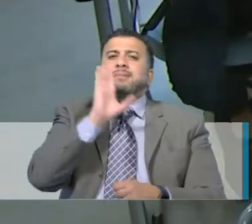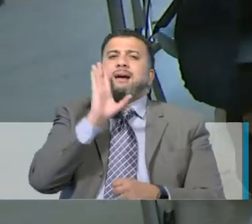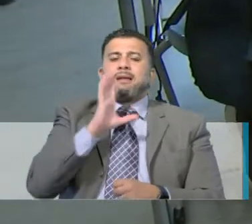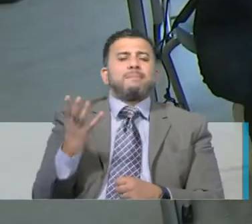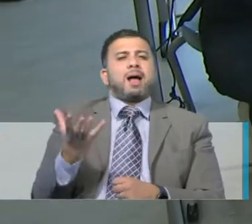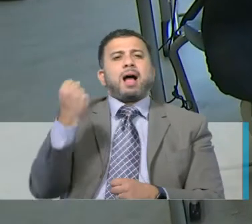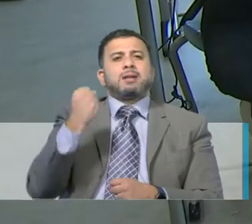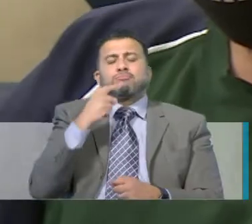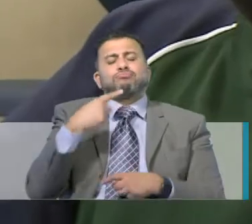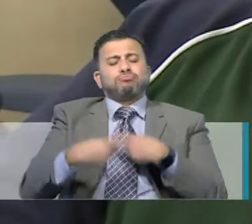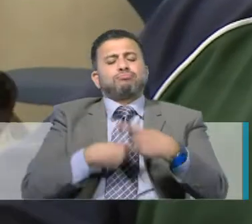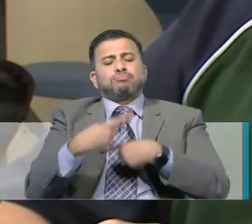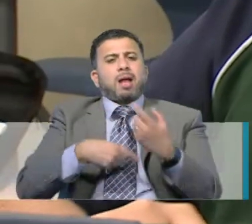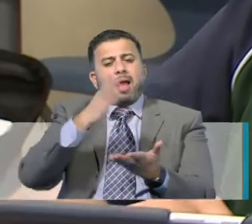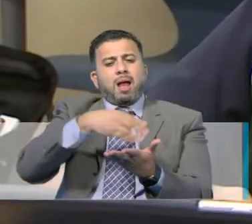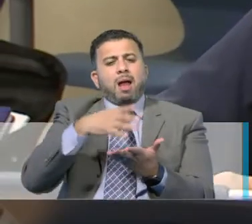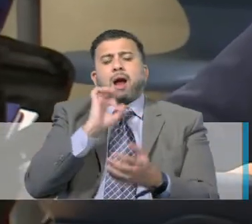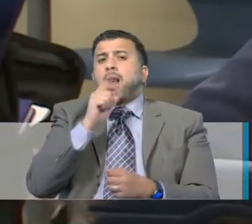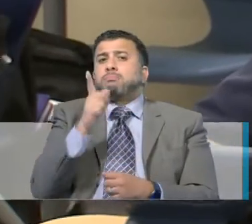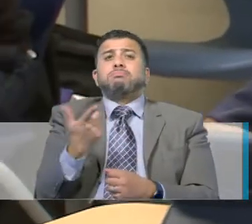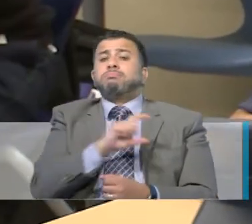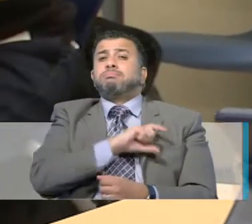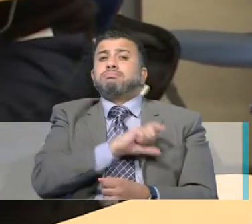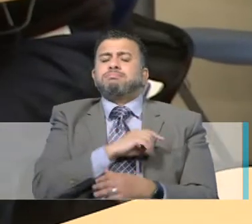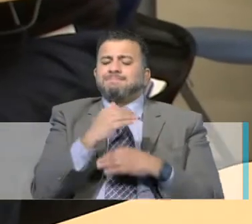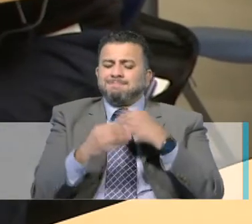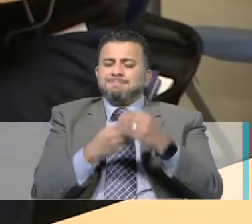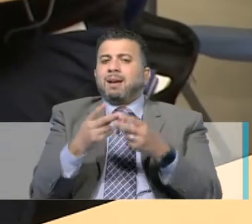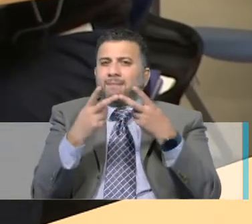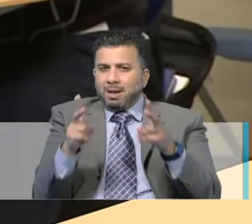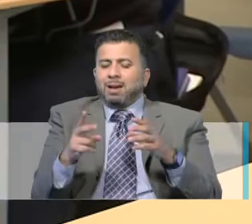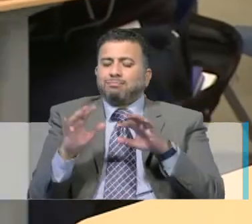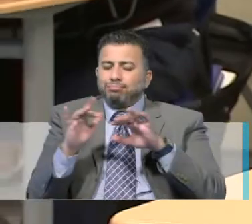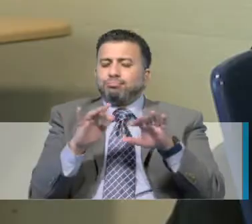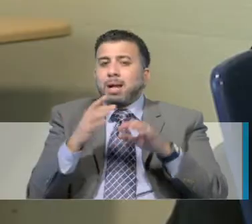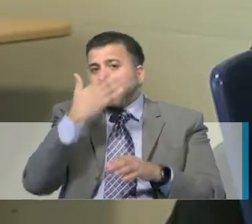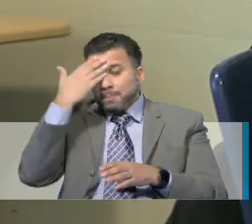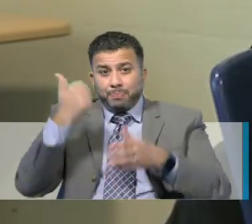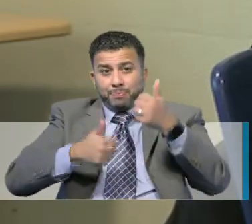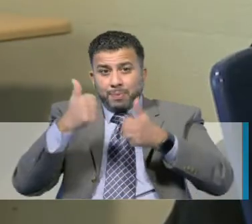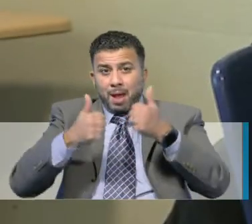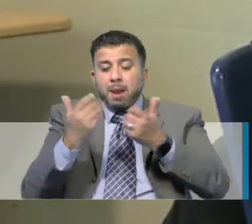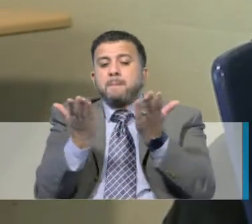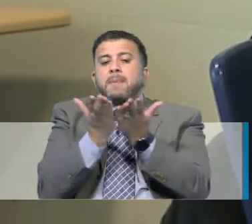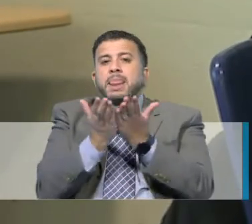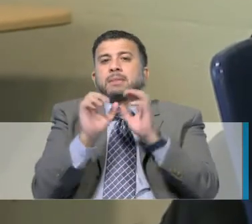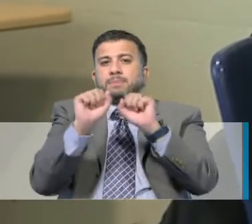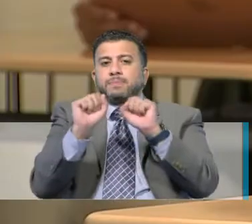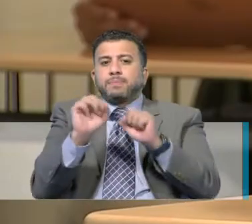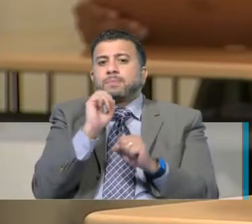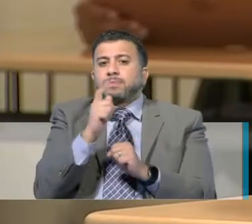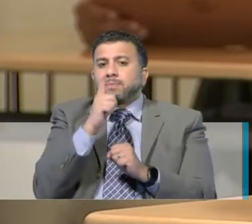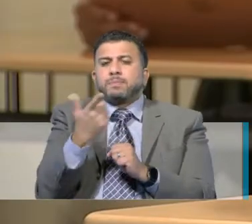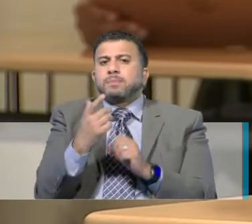الخاص لاستكمال خطتها في عودة الطلبة التدريجية وإقامة الامتحانات في مقارهم الدراسية،